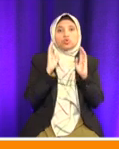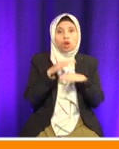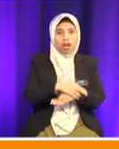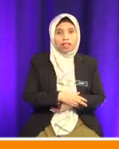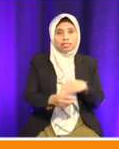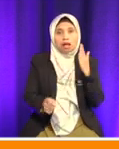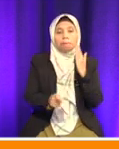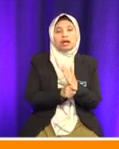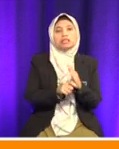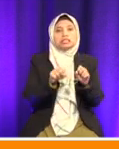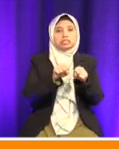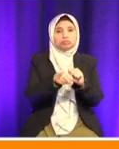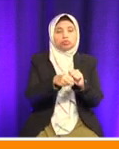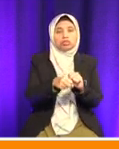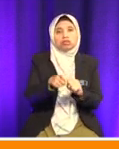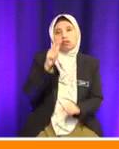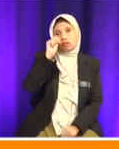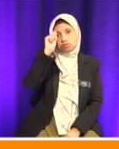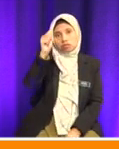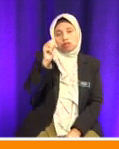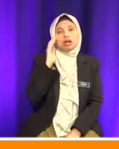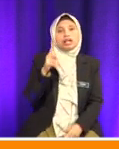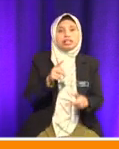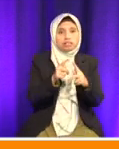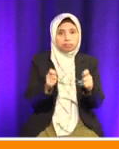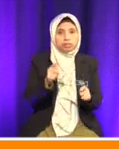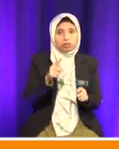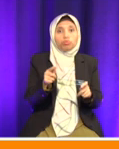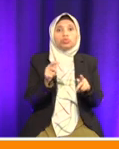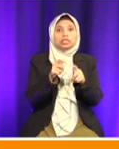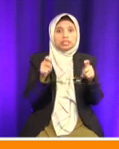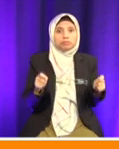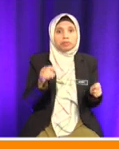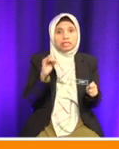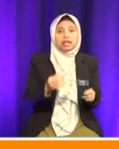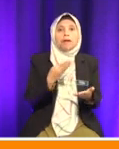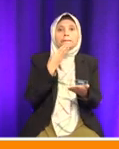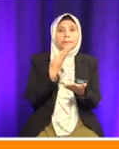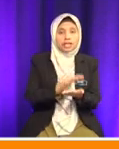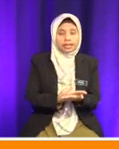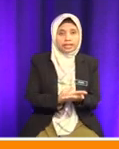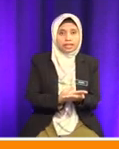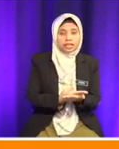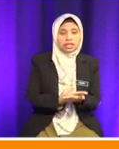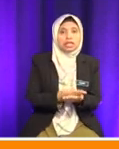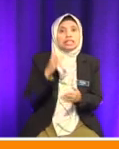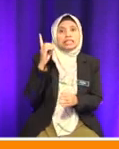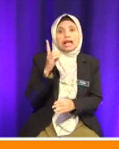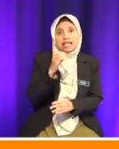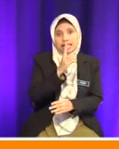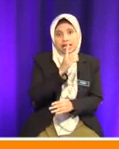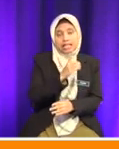semoga Tuhanmu menempatkanmu di tempat yang terpuji ini adalah dalil sebagaimana yang dibacakan oleh